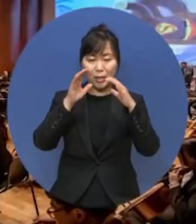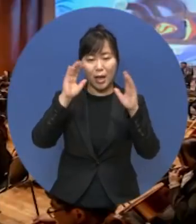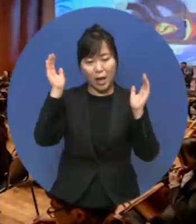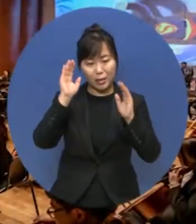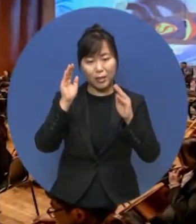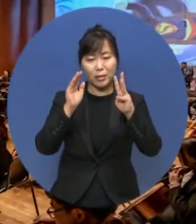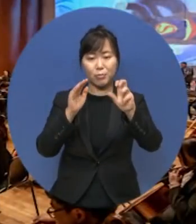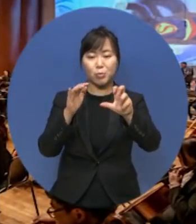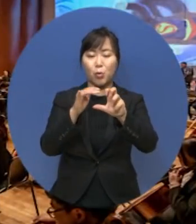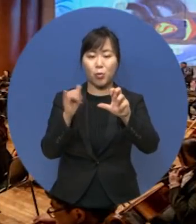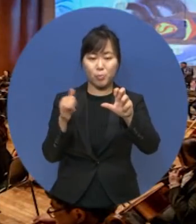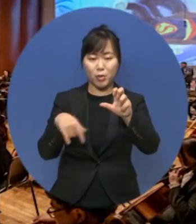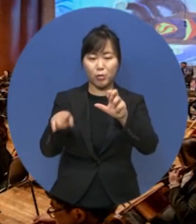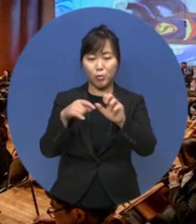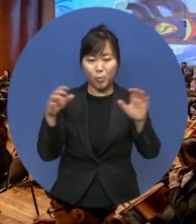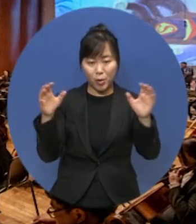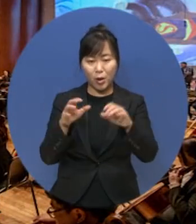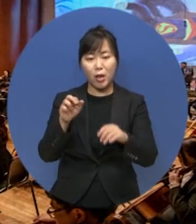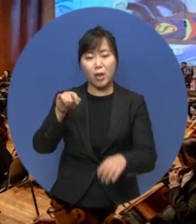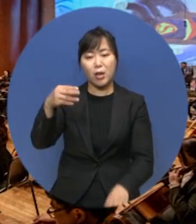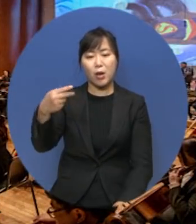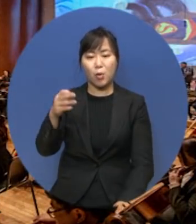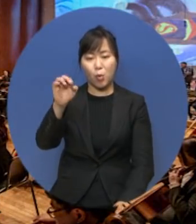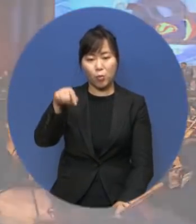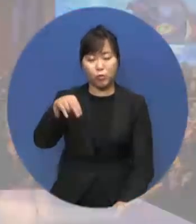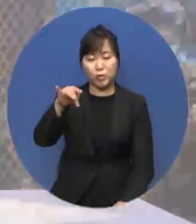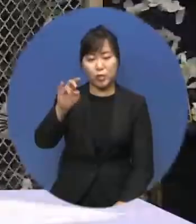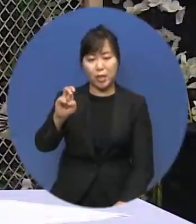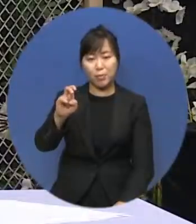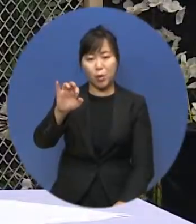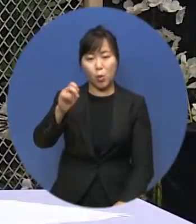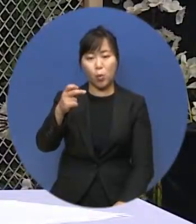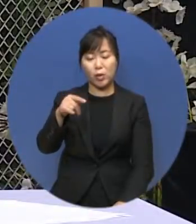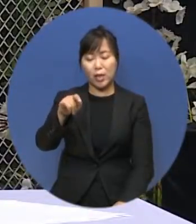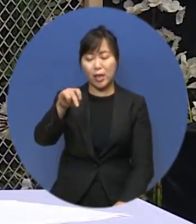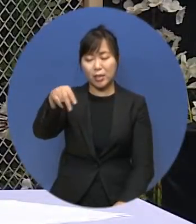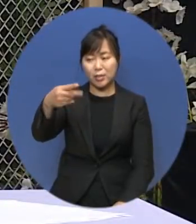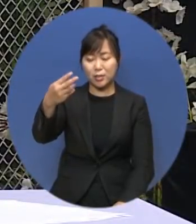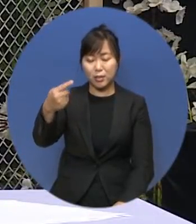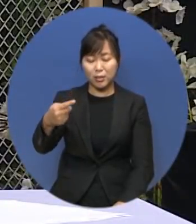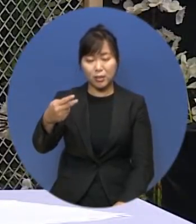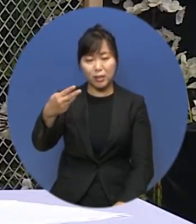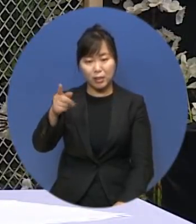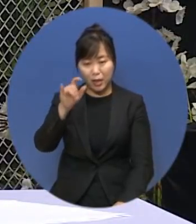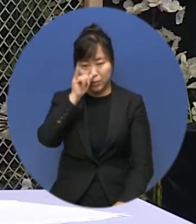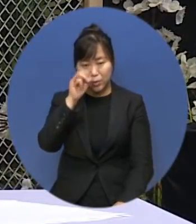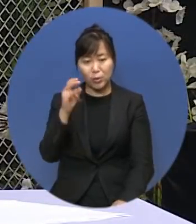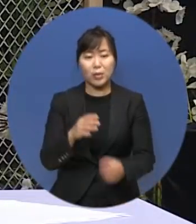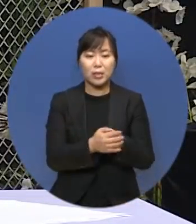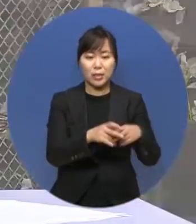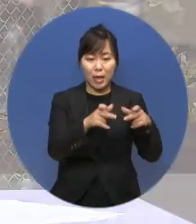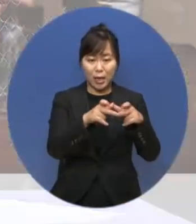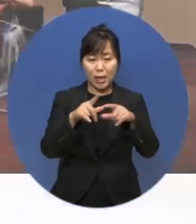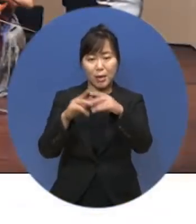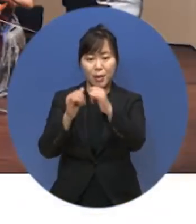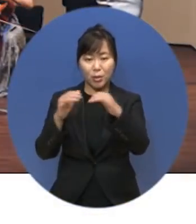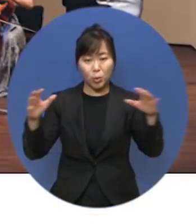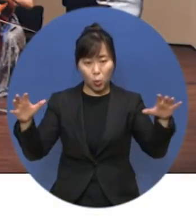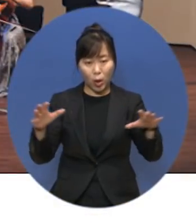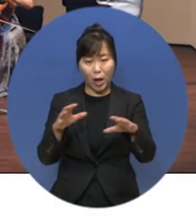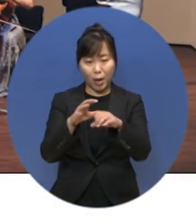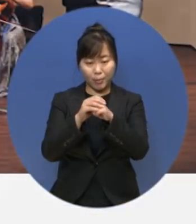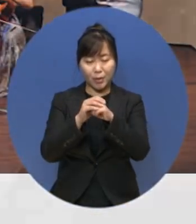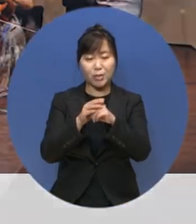청소년 35인조로 구성된 헬로셈 오케스트라가 있고요. 그리고 장애 비장애 통합